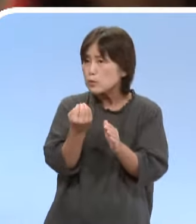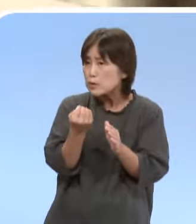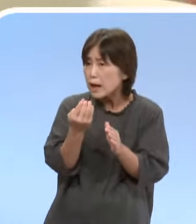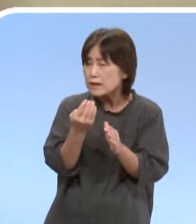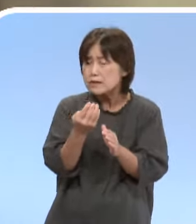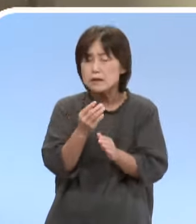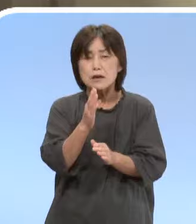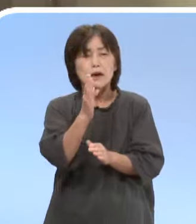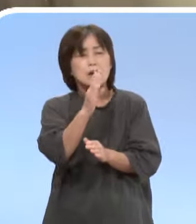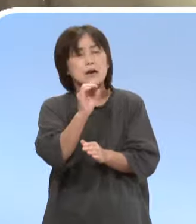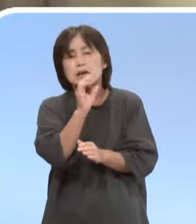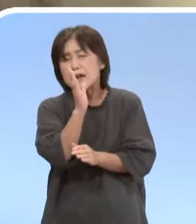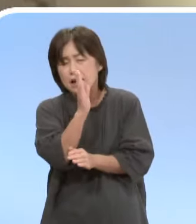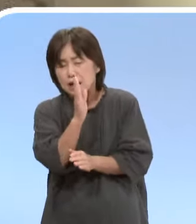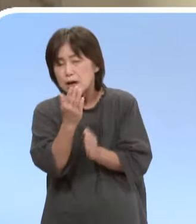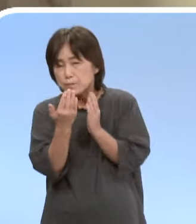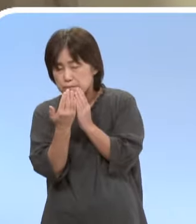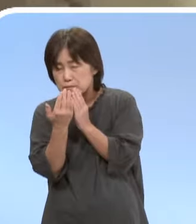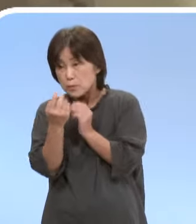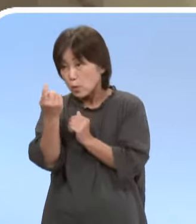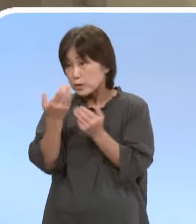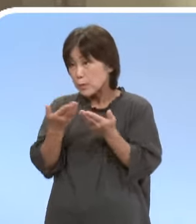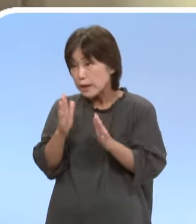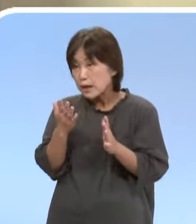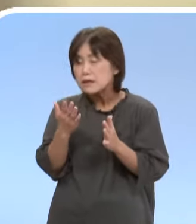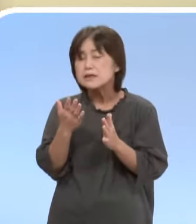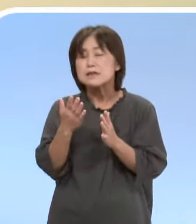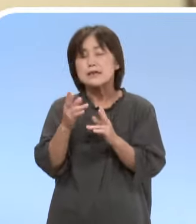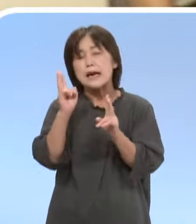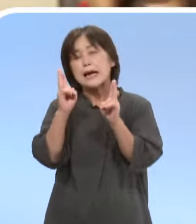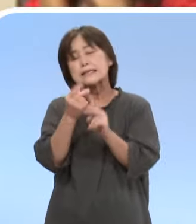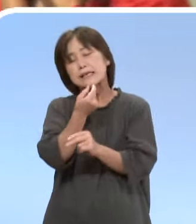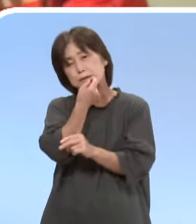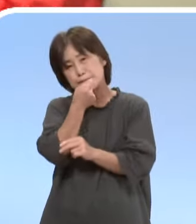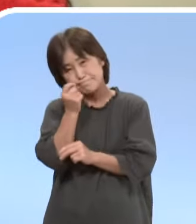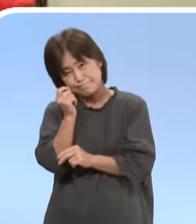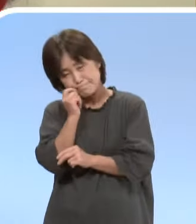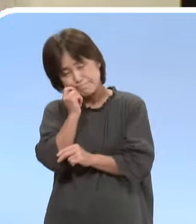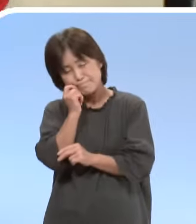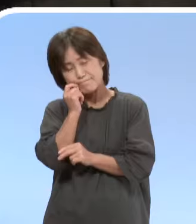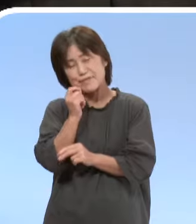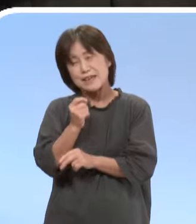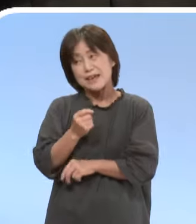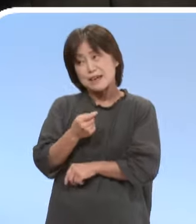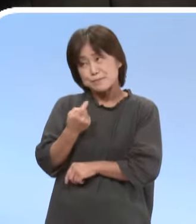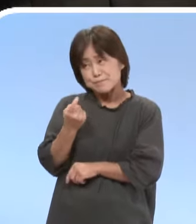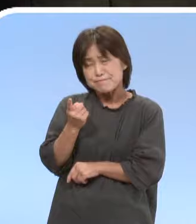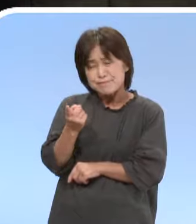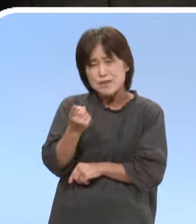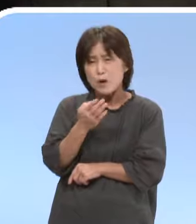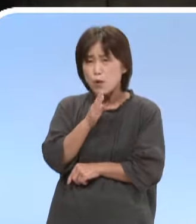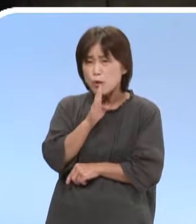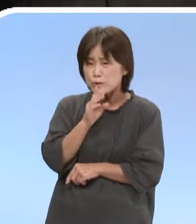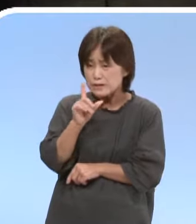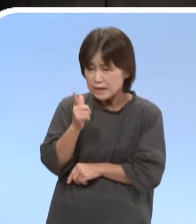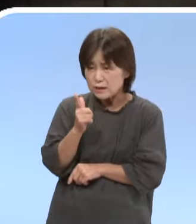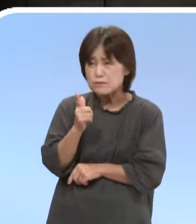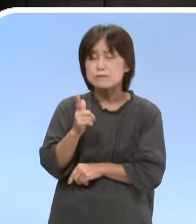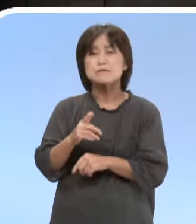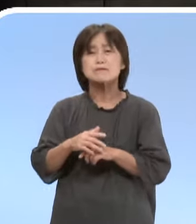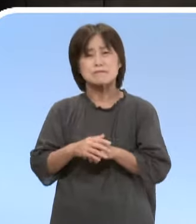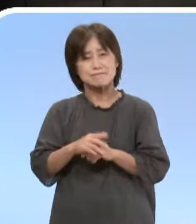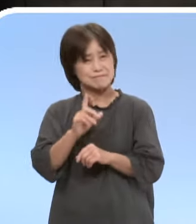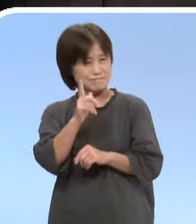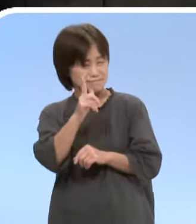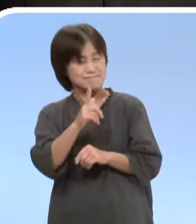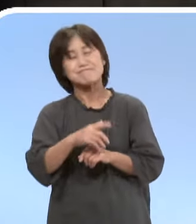で。 それはちょっと、 それ教えてもらえないんですか。 はい、企業秘密でございます。 企業秘密、はい、気になるな。ほんまに違うんですか。